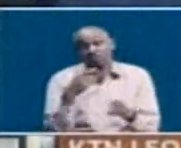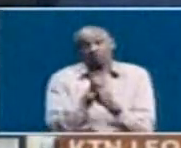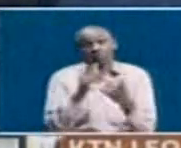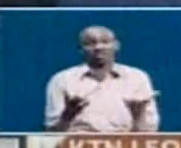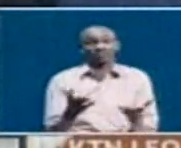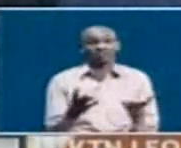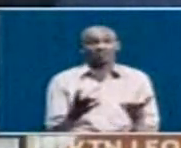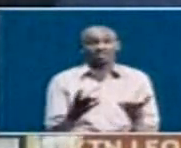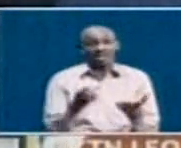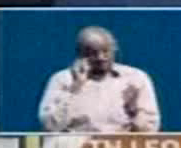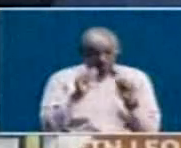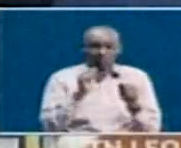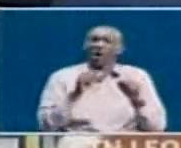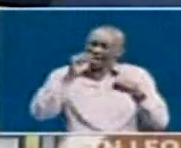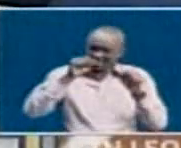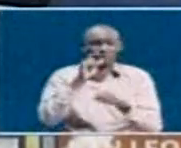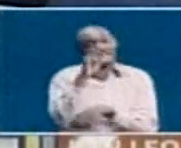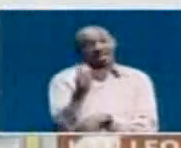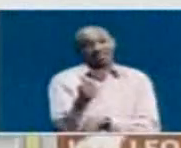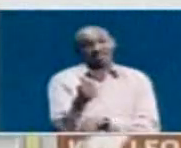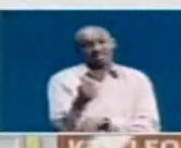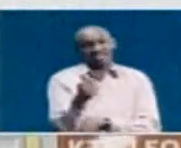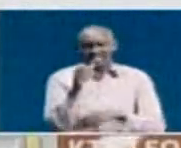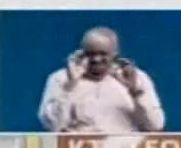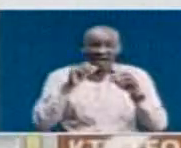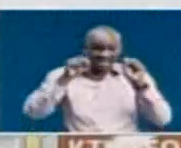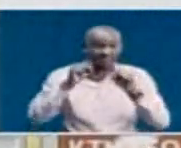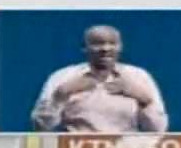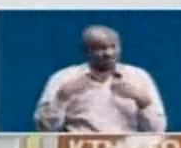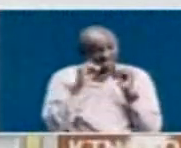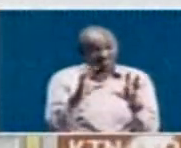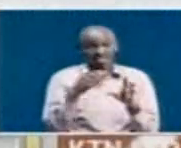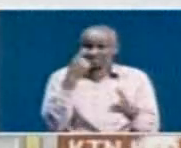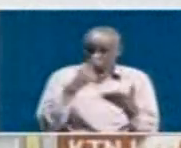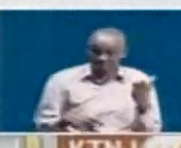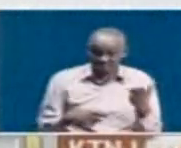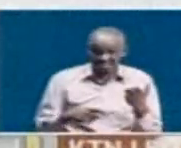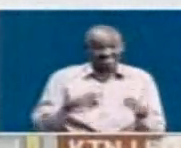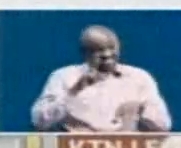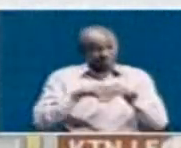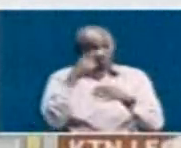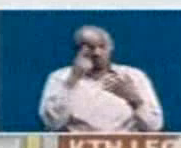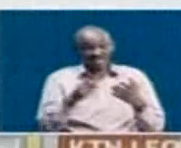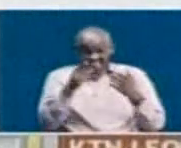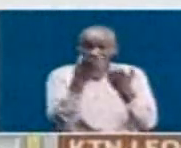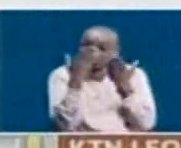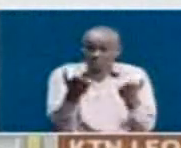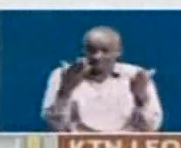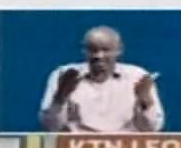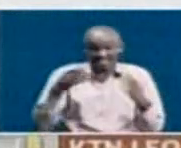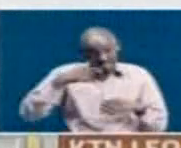mali. Itategemea na maelewano. Ikiwa kwamba hapa hakuna maelewano, basi andika ambapo mali, unaandikisha kwamba hii mali